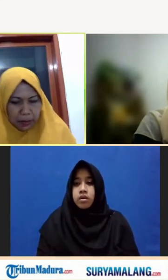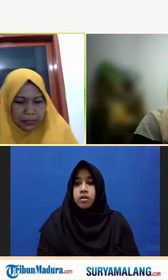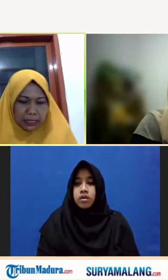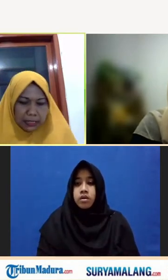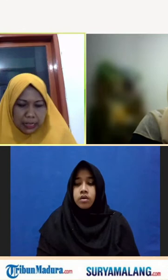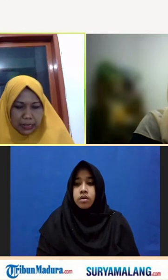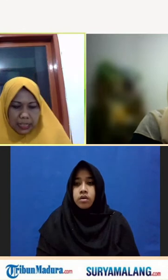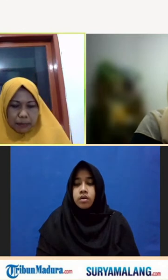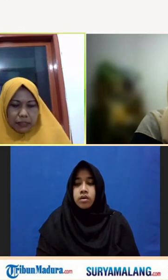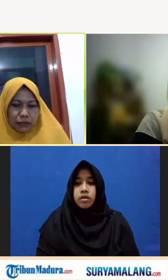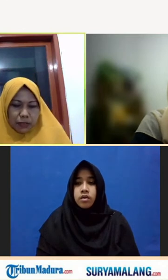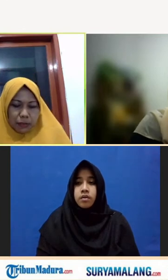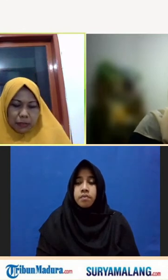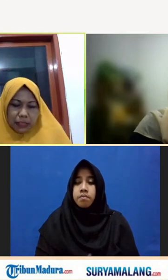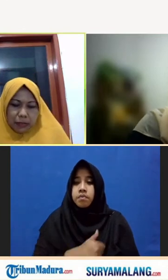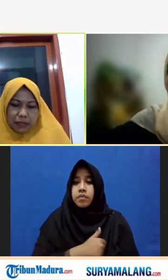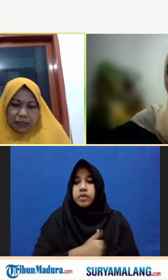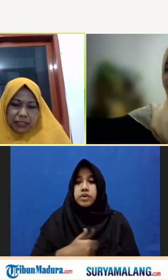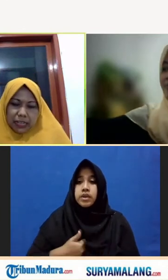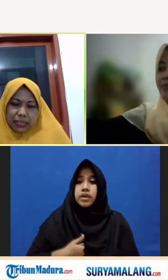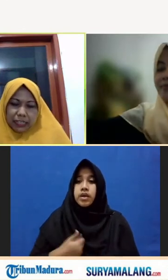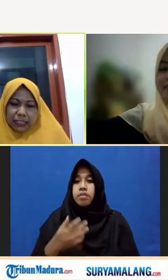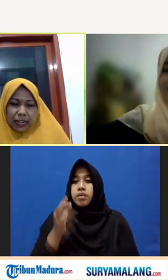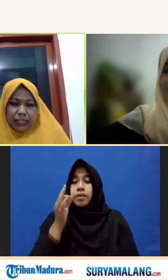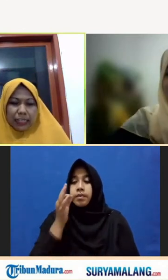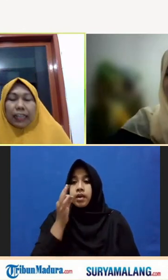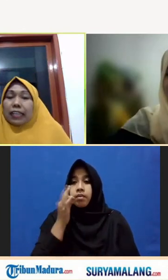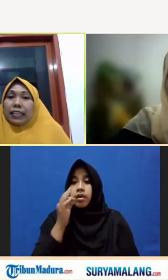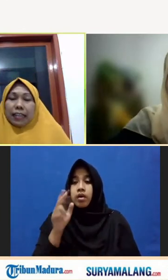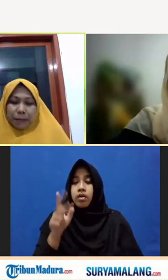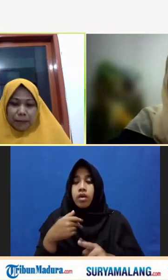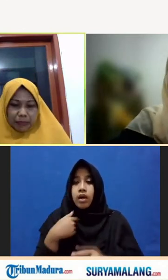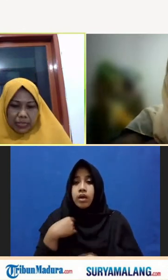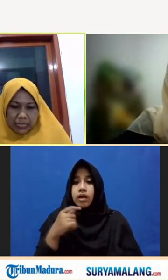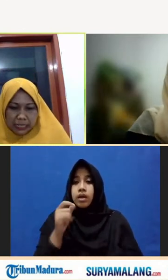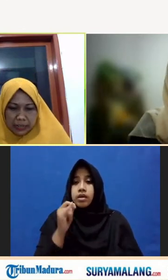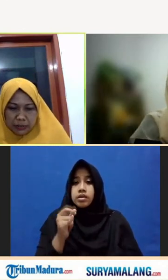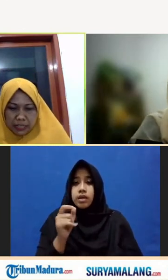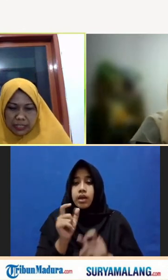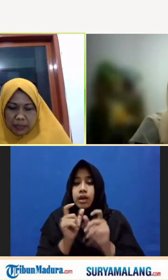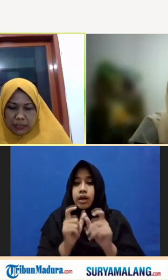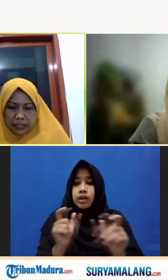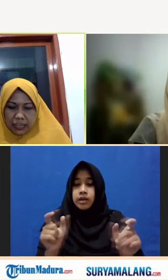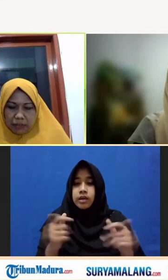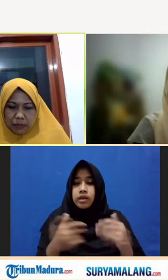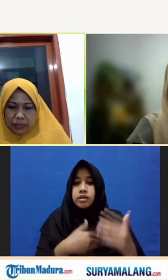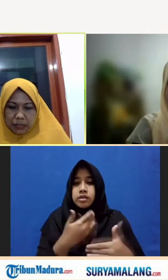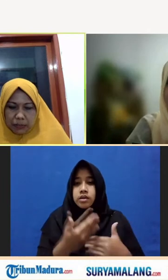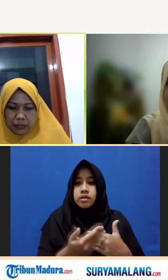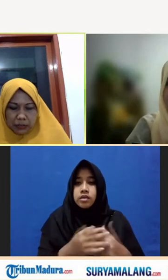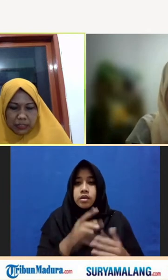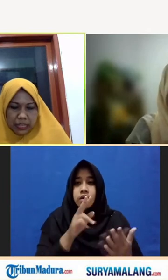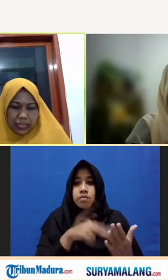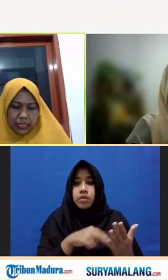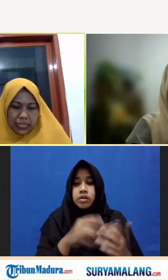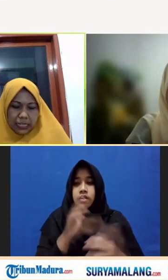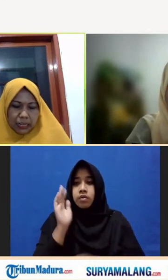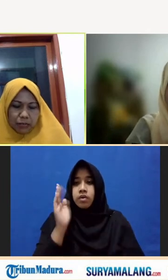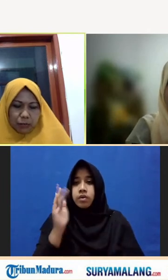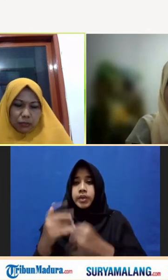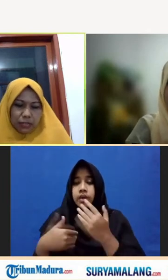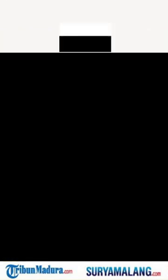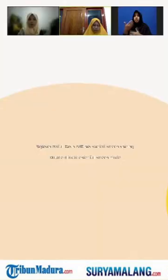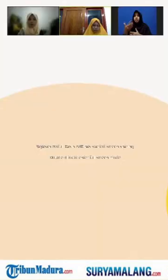Juga para peserta, dan kami juga meminta maaf jika ada kesalahan kata-kata. Selanjutnya saya bacakan webinar berikutnya,